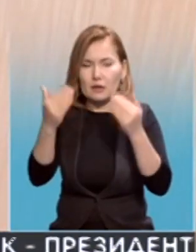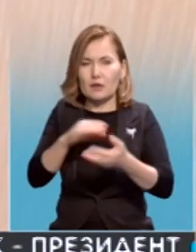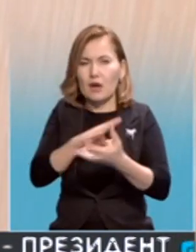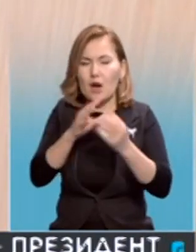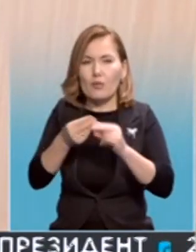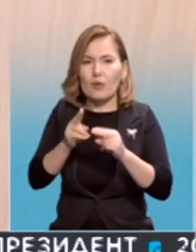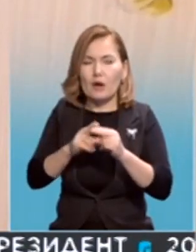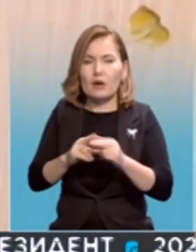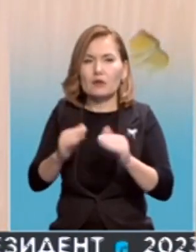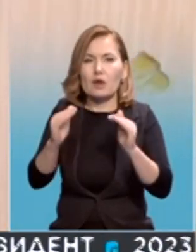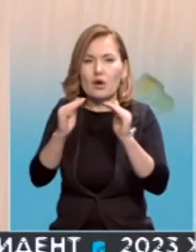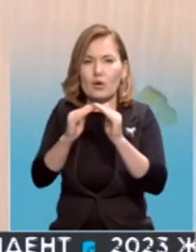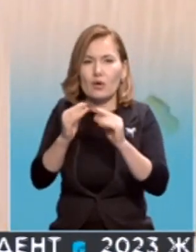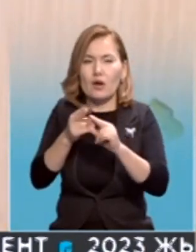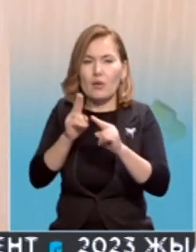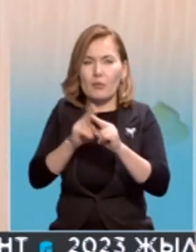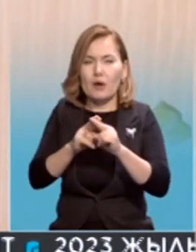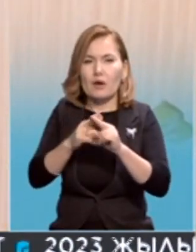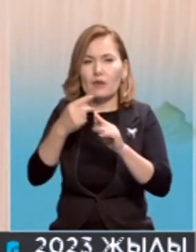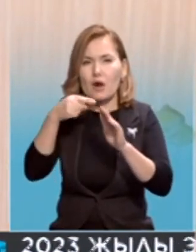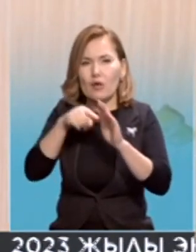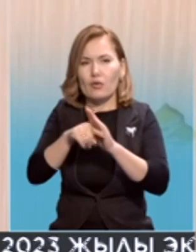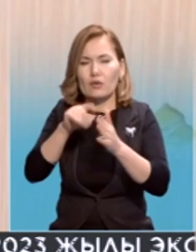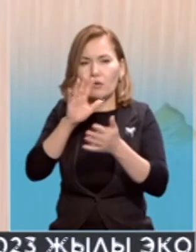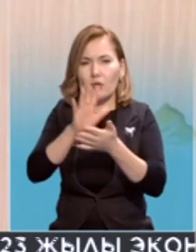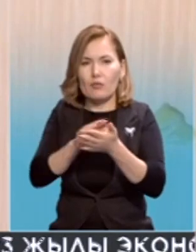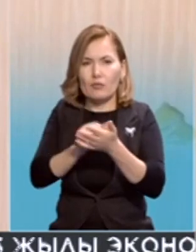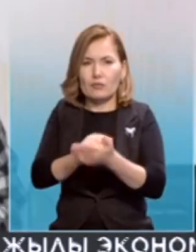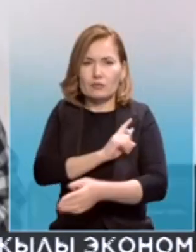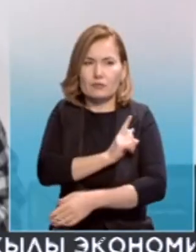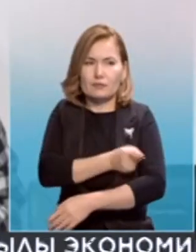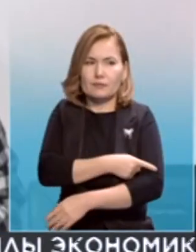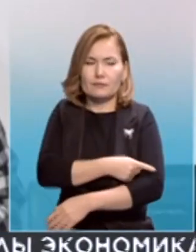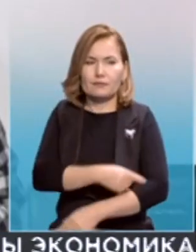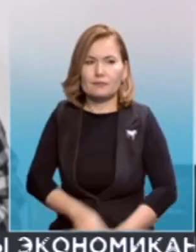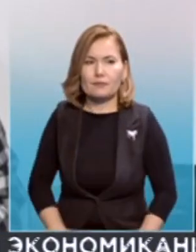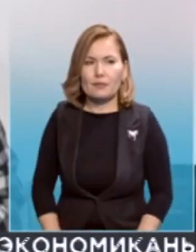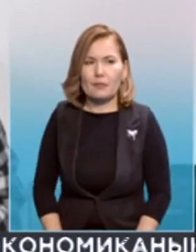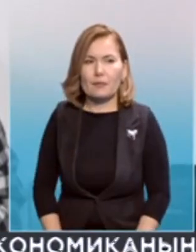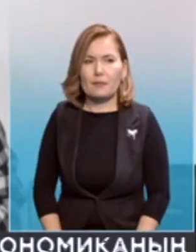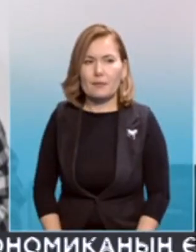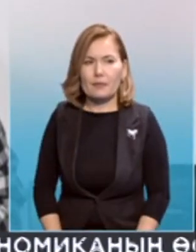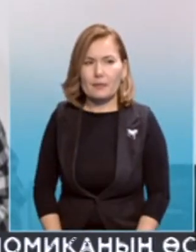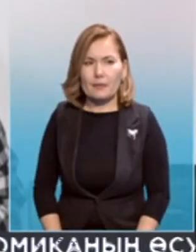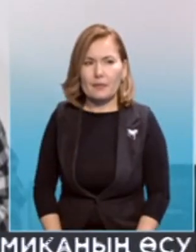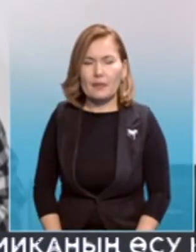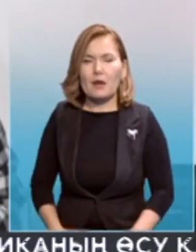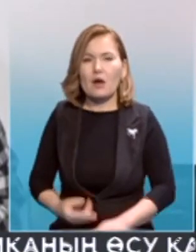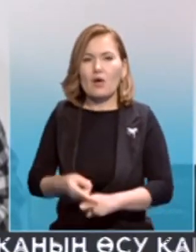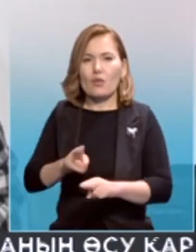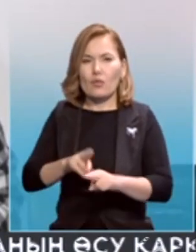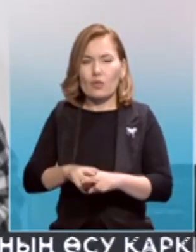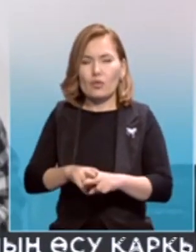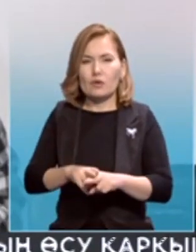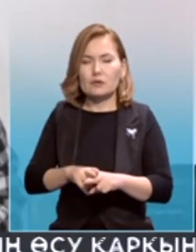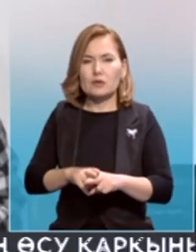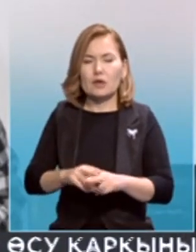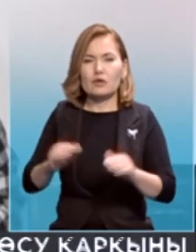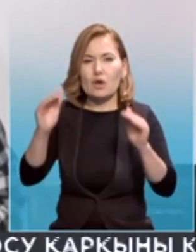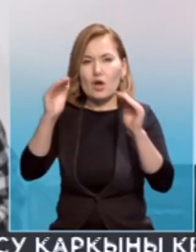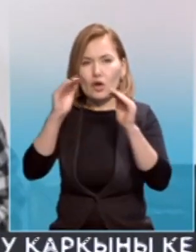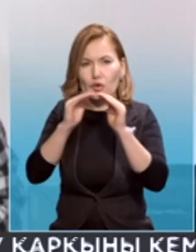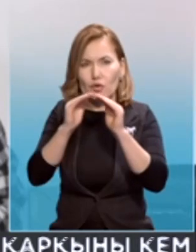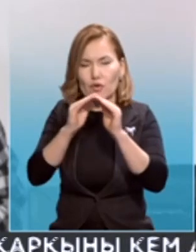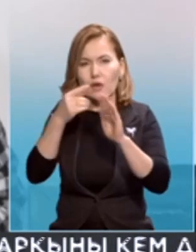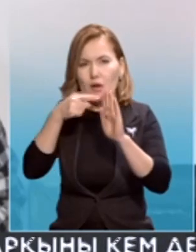пәтер кезегін күтіп сарылған салымшылардың күдігін қоюлата түсті. Бұл үйлердің құрылысындағы кілтипандар,